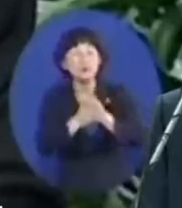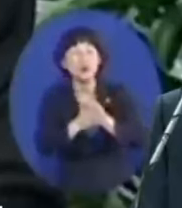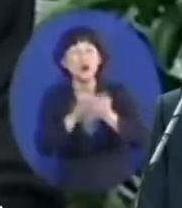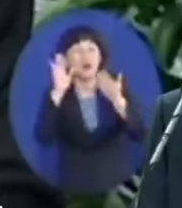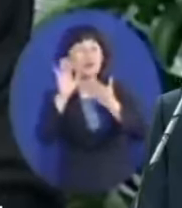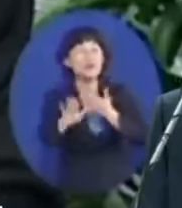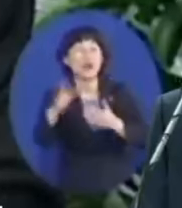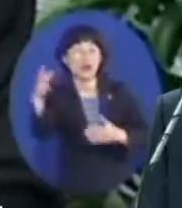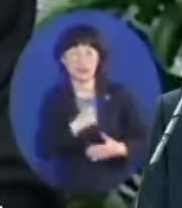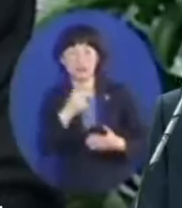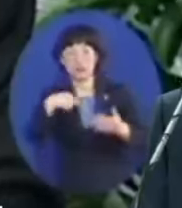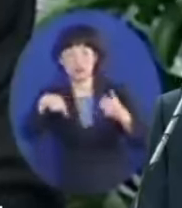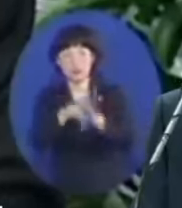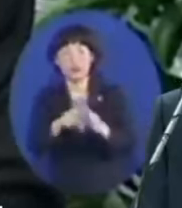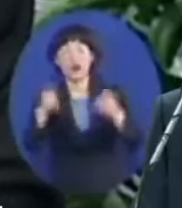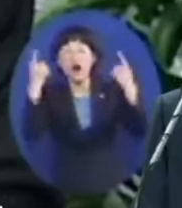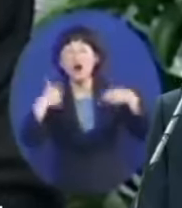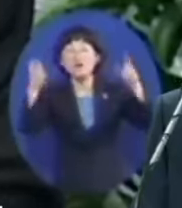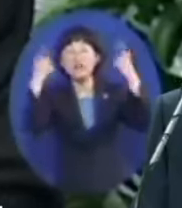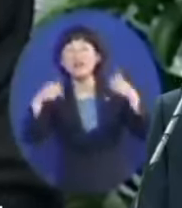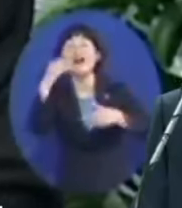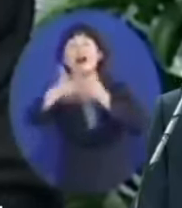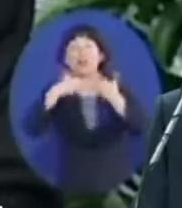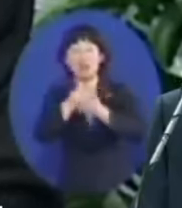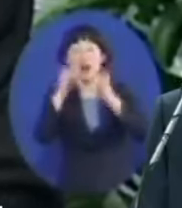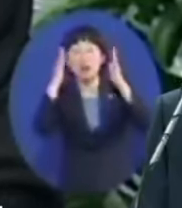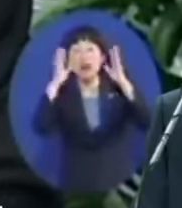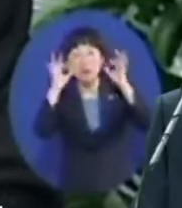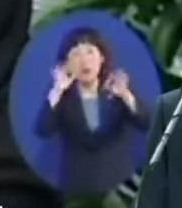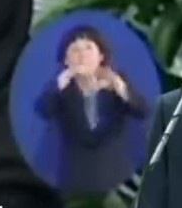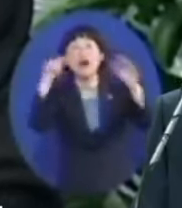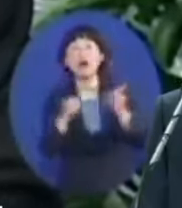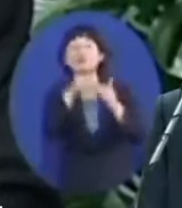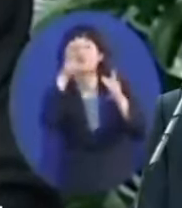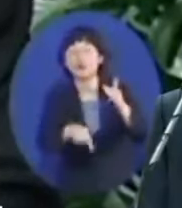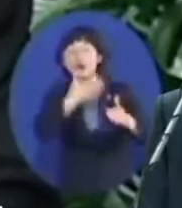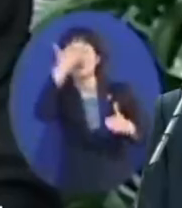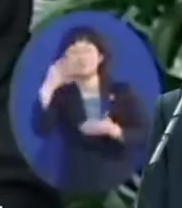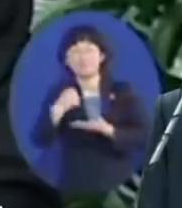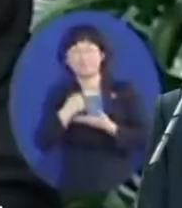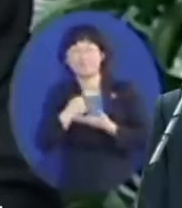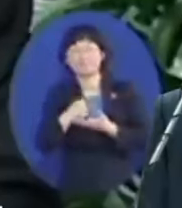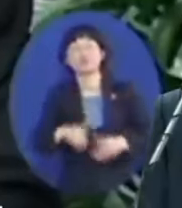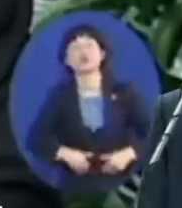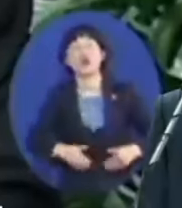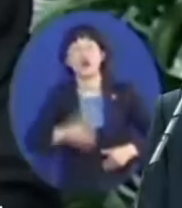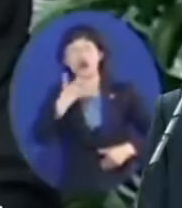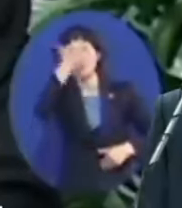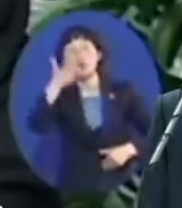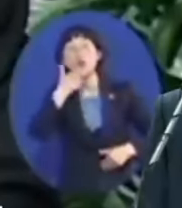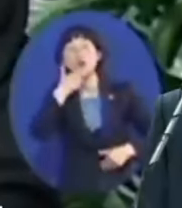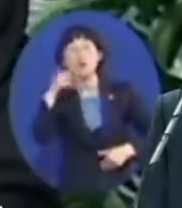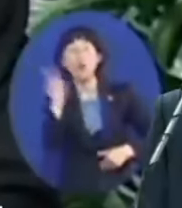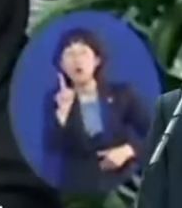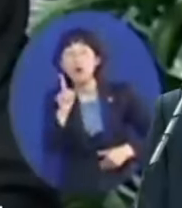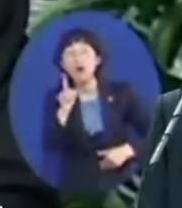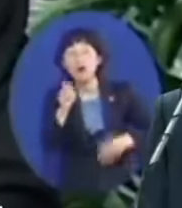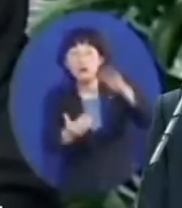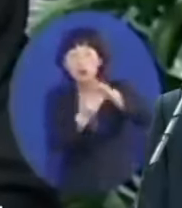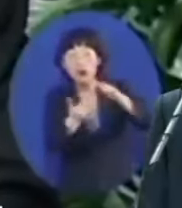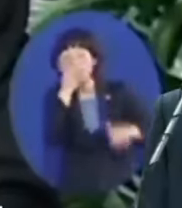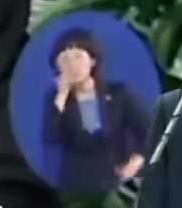미래를 가지기 위해서는 언제나 하나님을 바라보고 마음속에 꿈을 품어야 되는 것입니다. 꿈이 없는데 무엇을